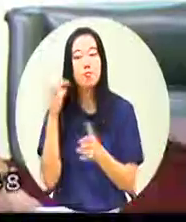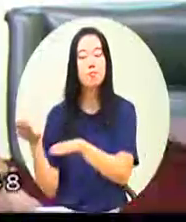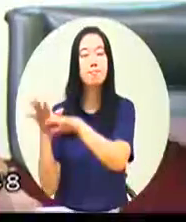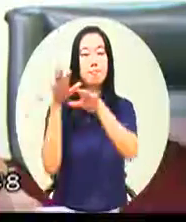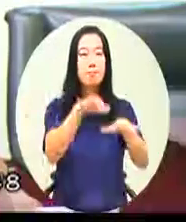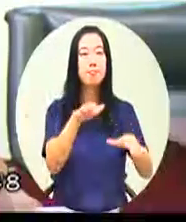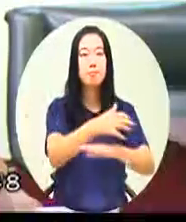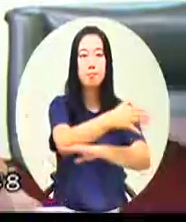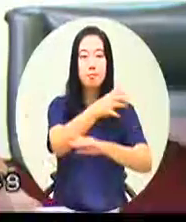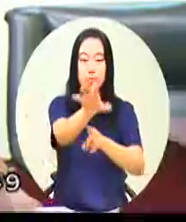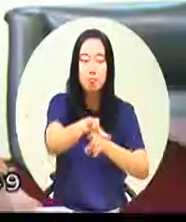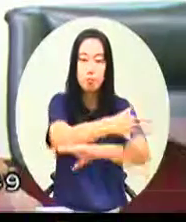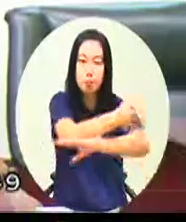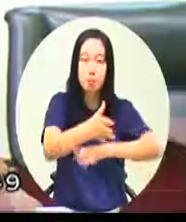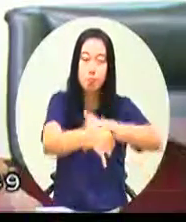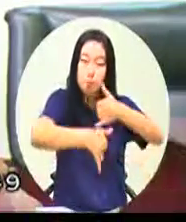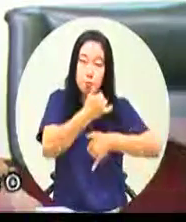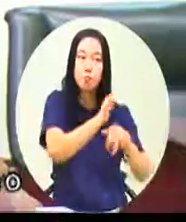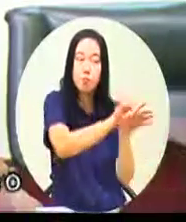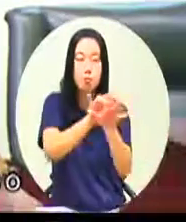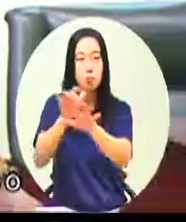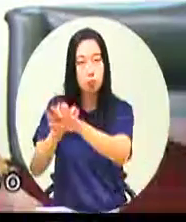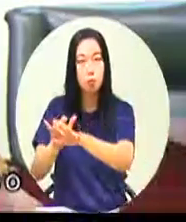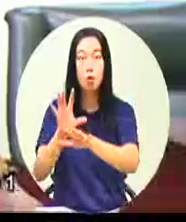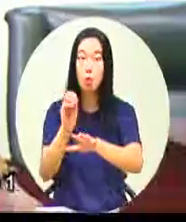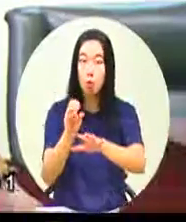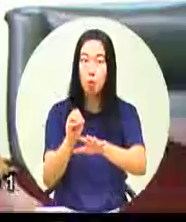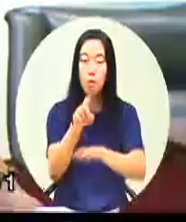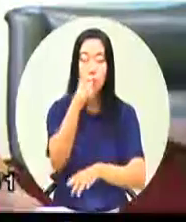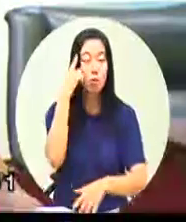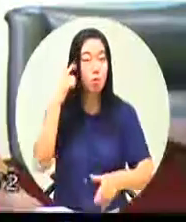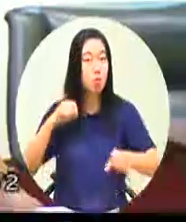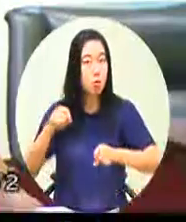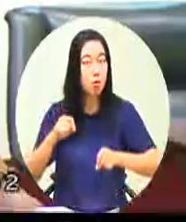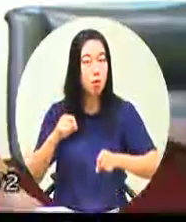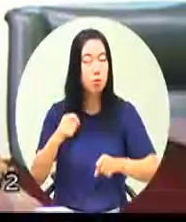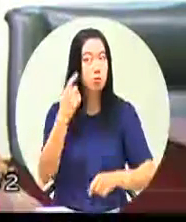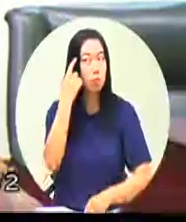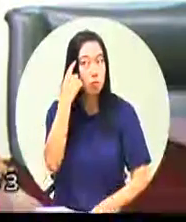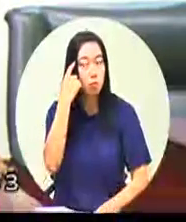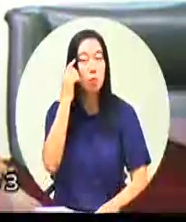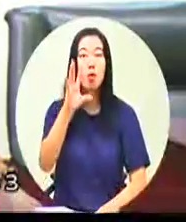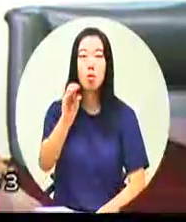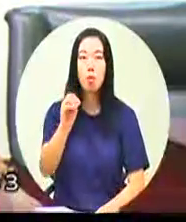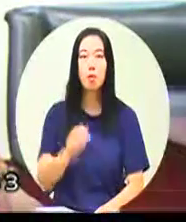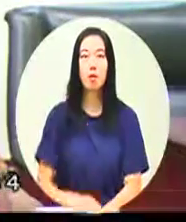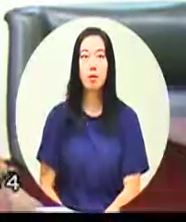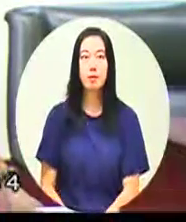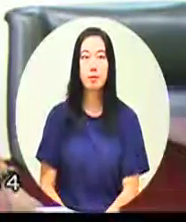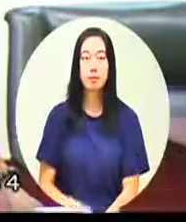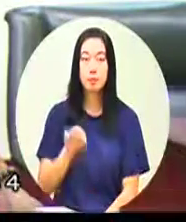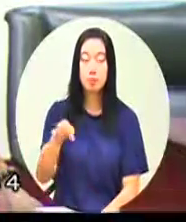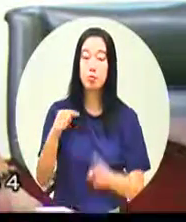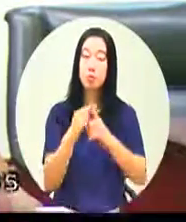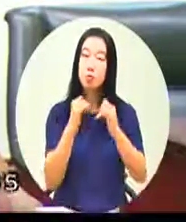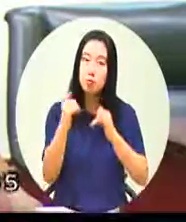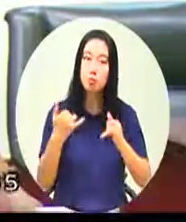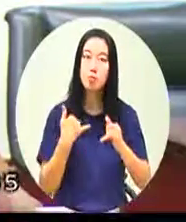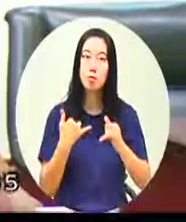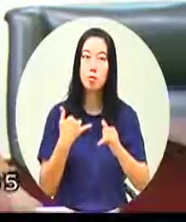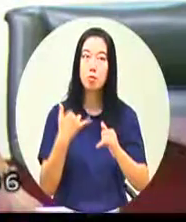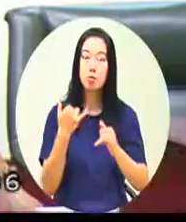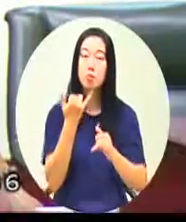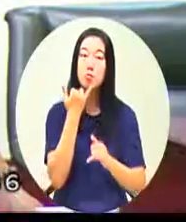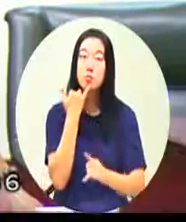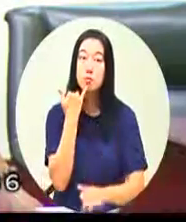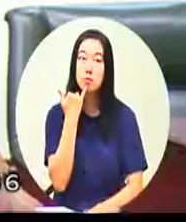这方面局长你有规划是什么看法来去向我们高雄市民、高雄市民朋友